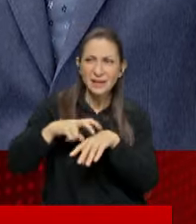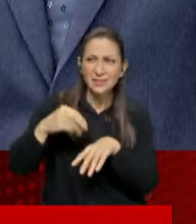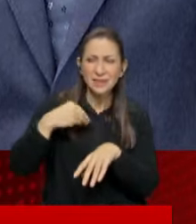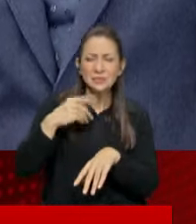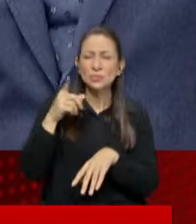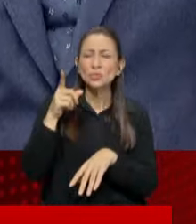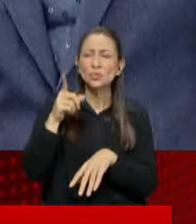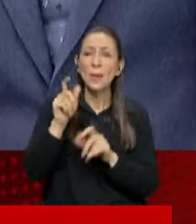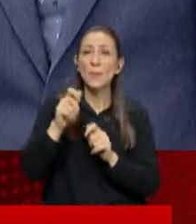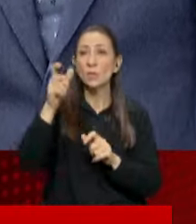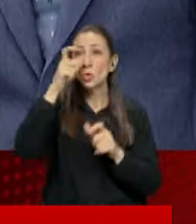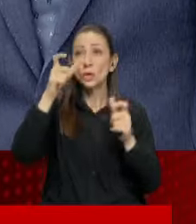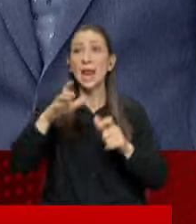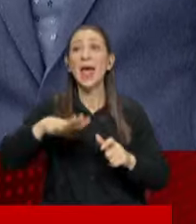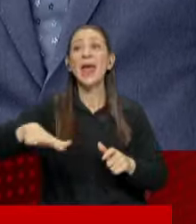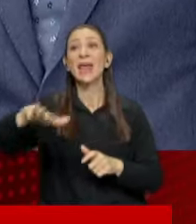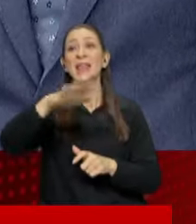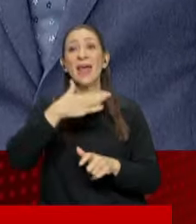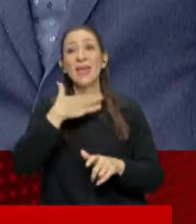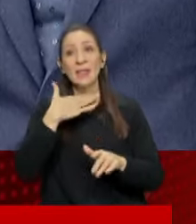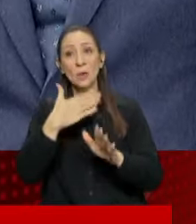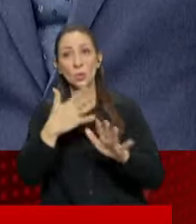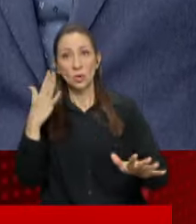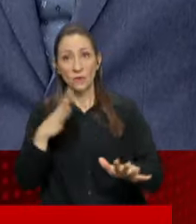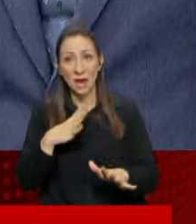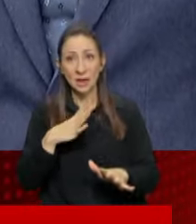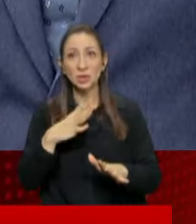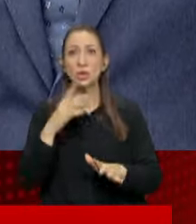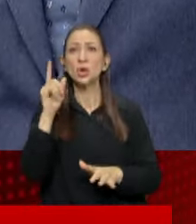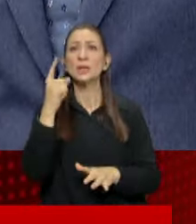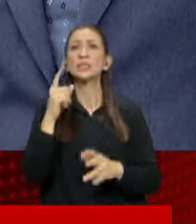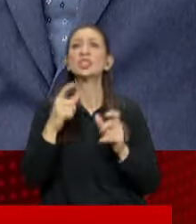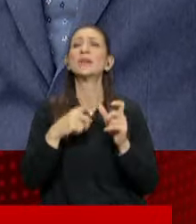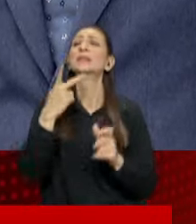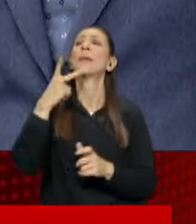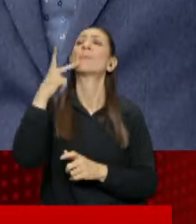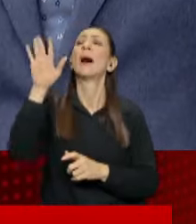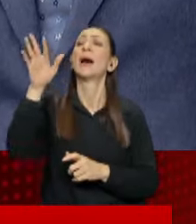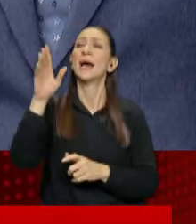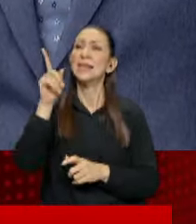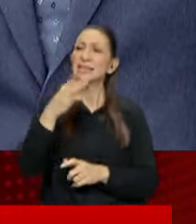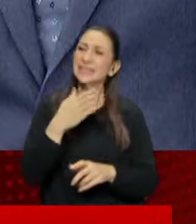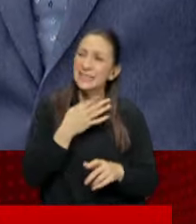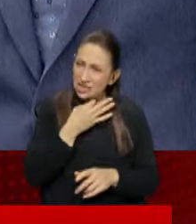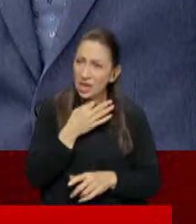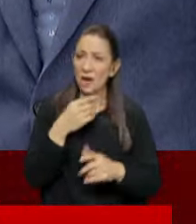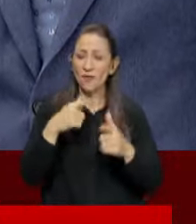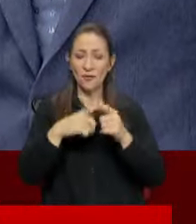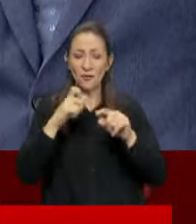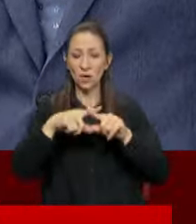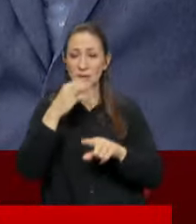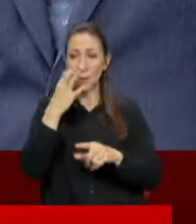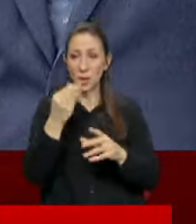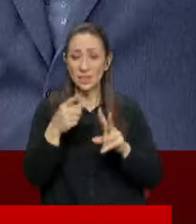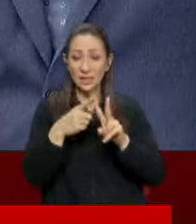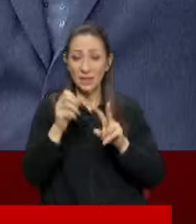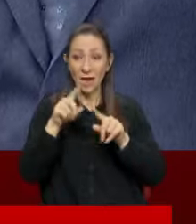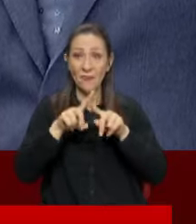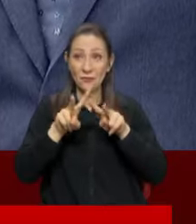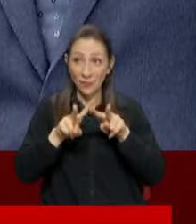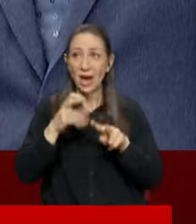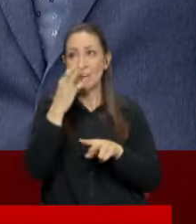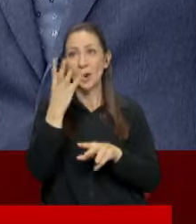yapalım mı? Memleketin her yerinde et kuyrukları var. Yönetmenimizden Şeynaz abla, sana zahmet, hani Fox Haber olarak, Now Haber